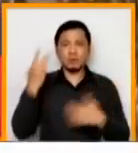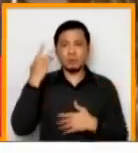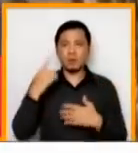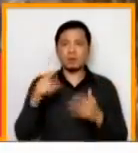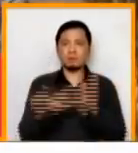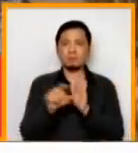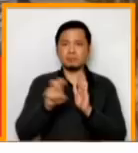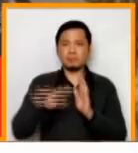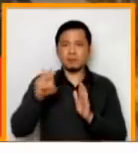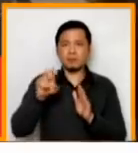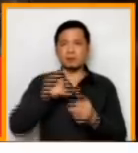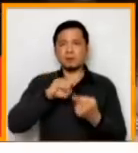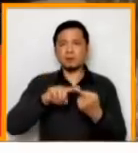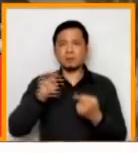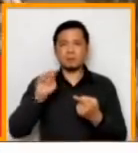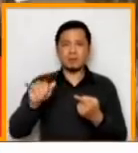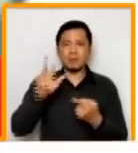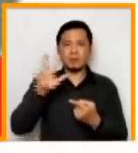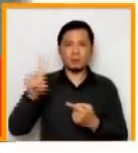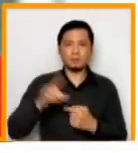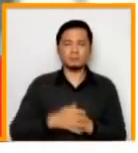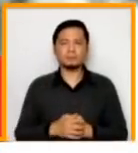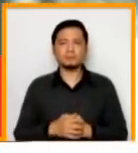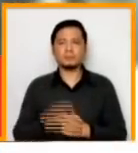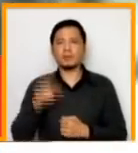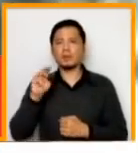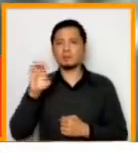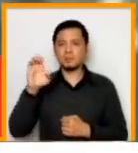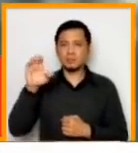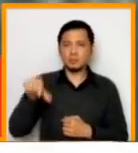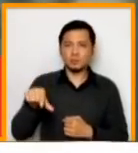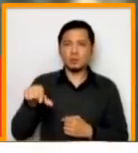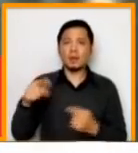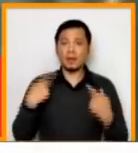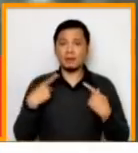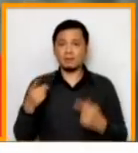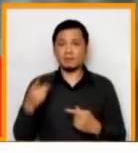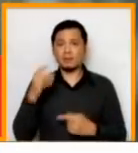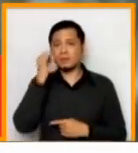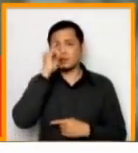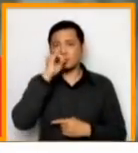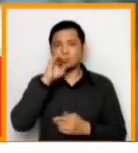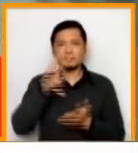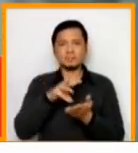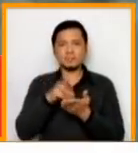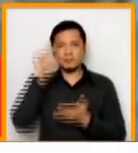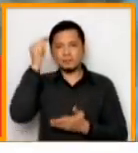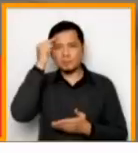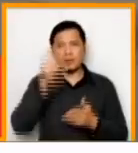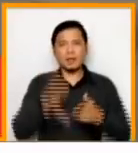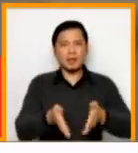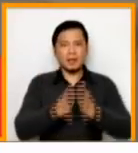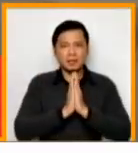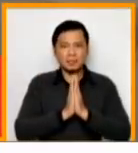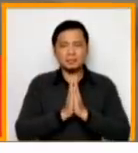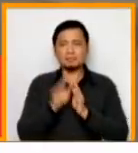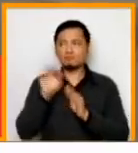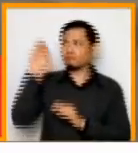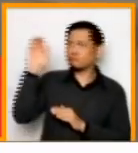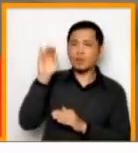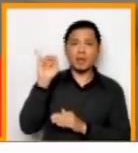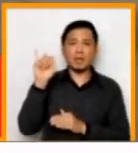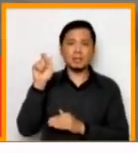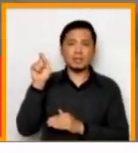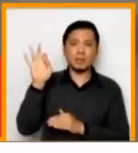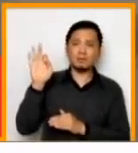Mula modified general community quarantine, nag-request na ang Iloilo City Government sa National IATF na isailalim ang